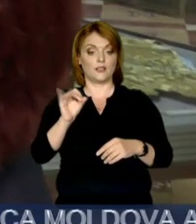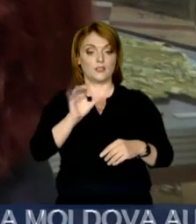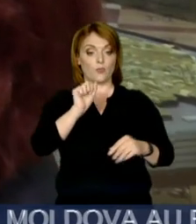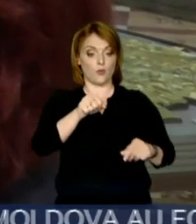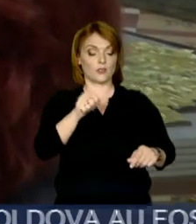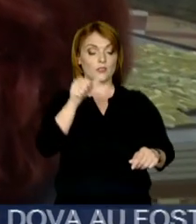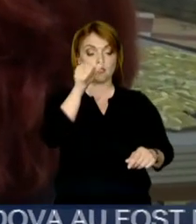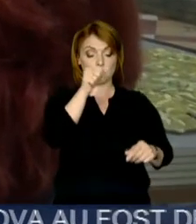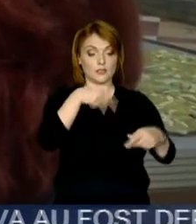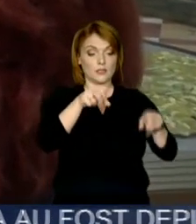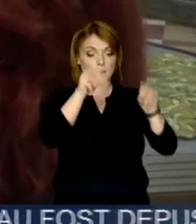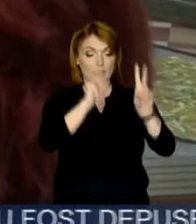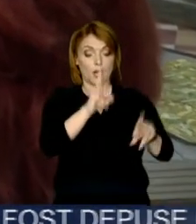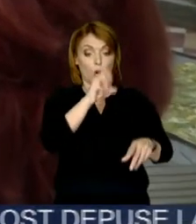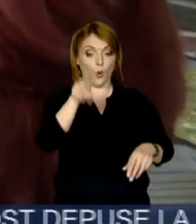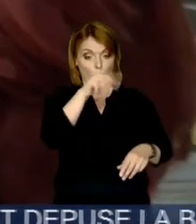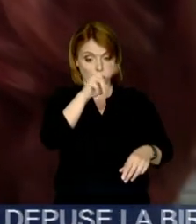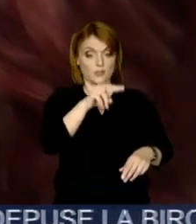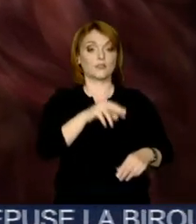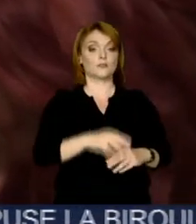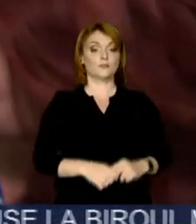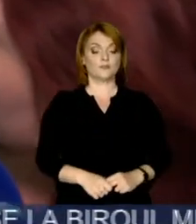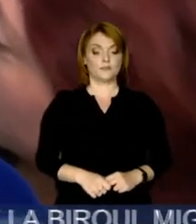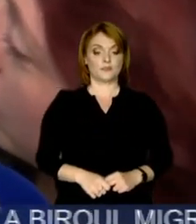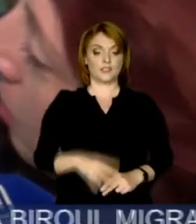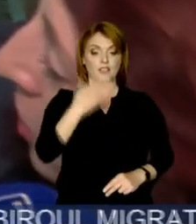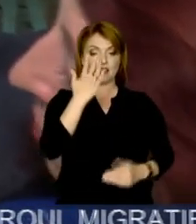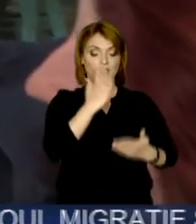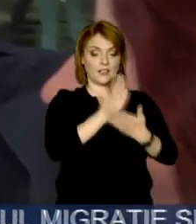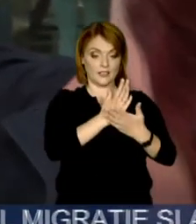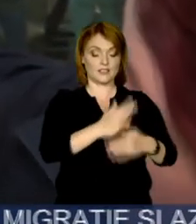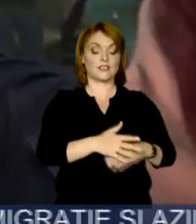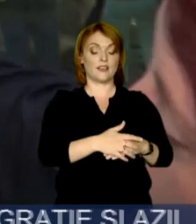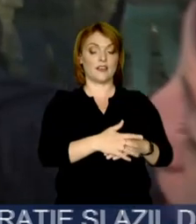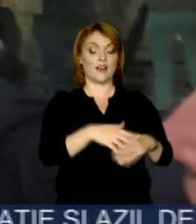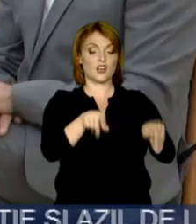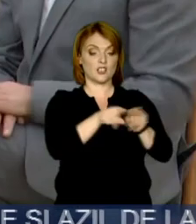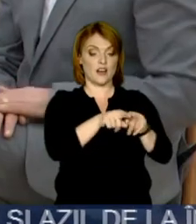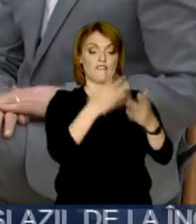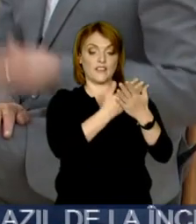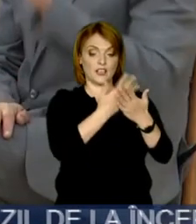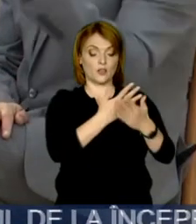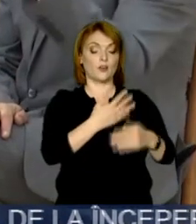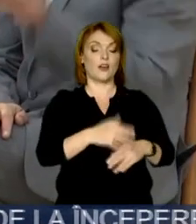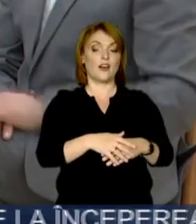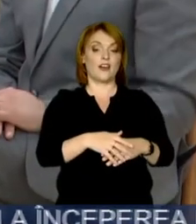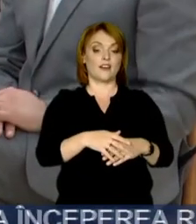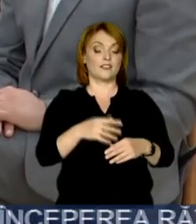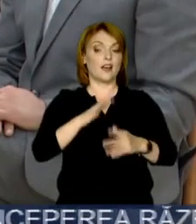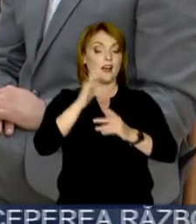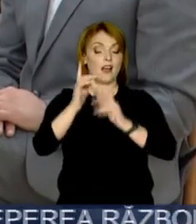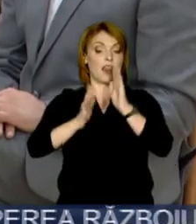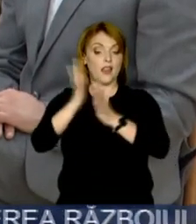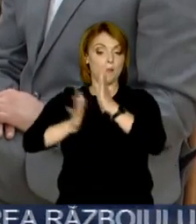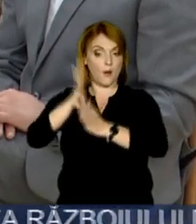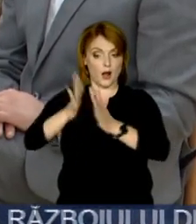scaneze QR codul, este video în limbaj mimico-gestual. Un eveniment mult așteptat în